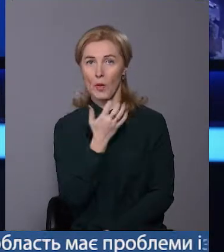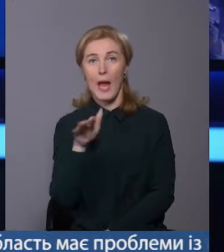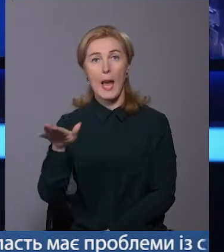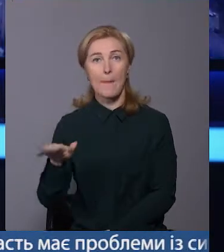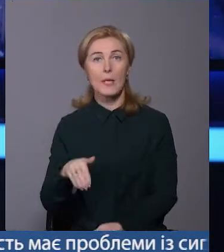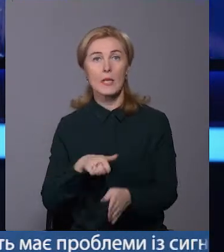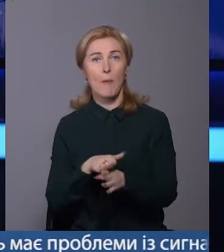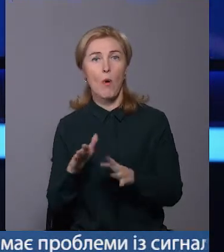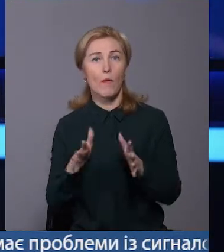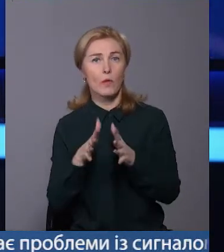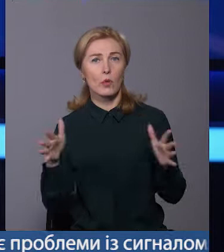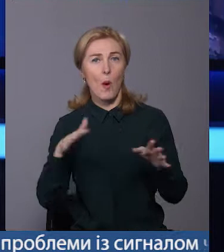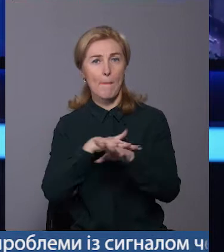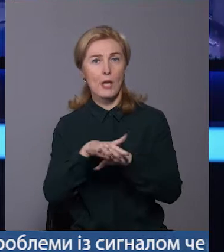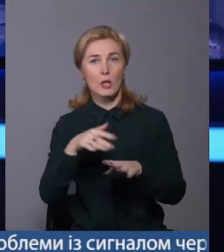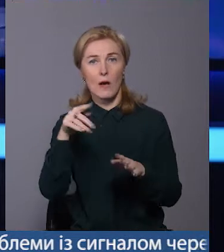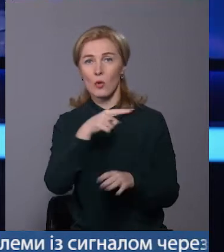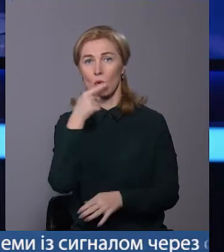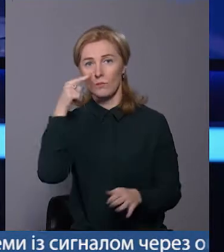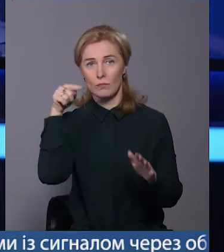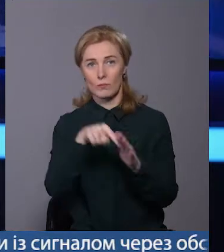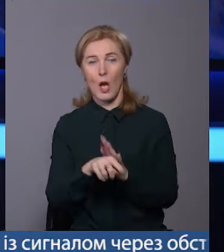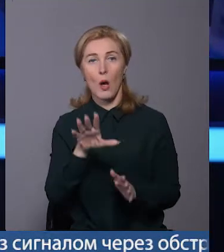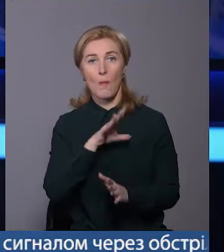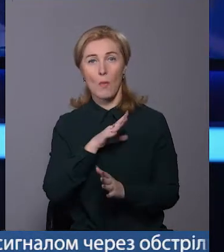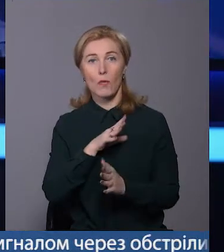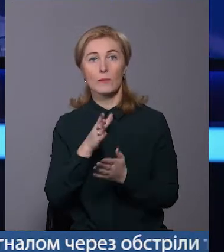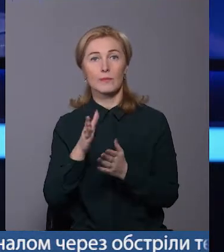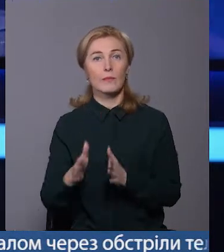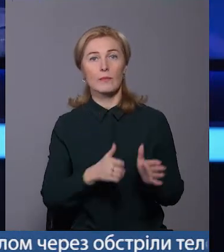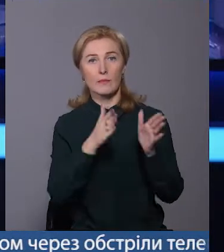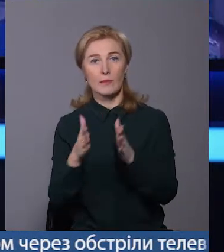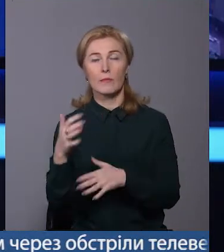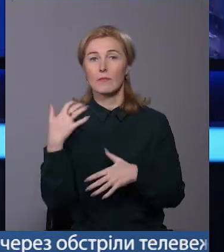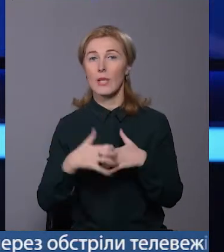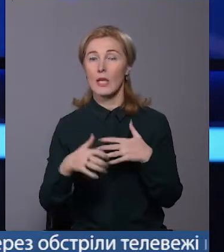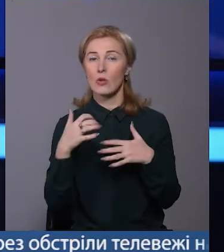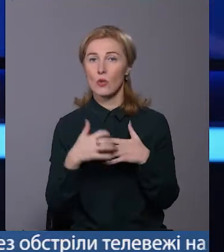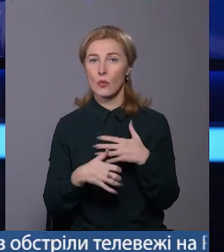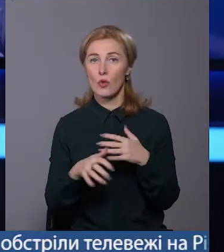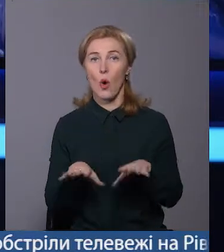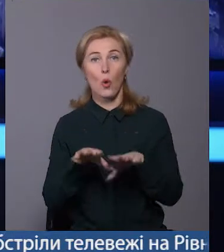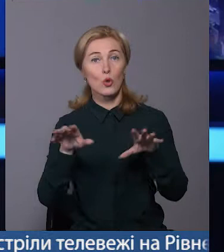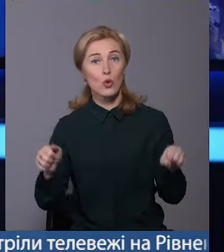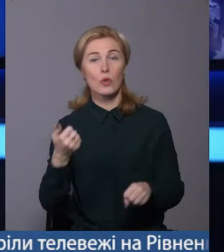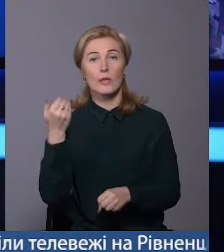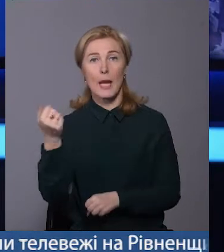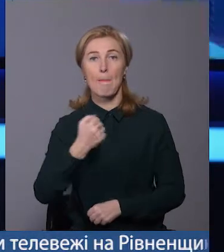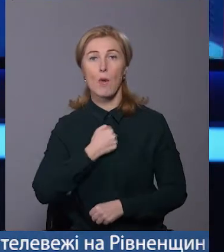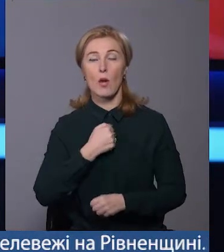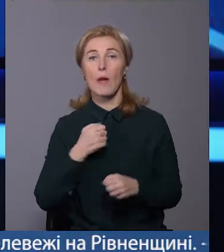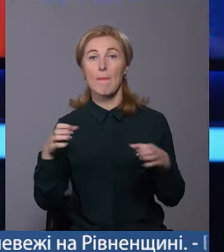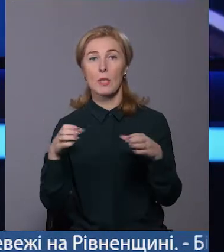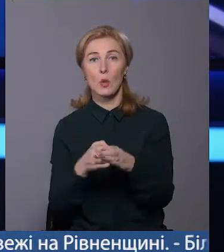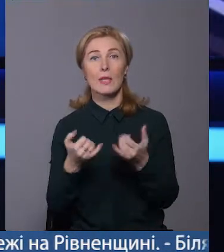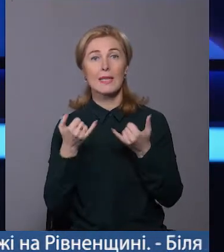Після повномасштабного російського вторгнення зрадник був передислокований на Херсонщину. Очолюваний ним бойовий підрозділ